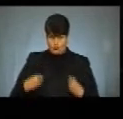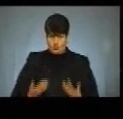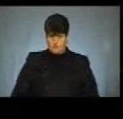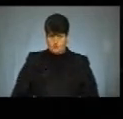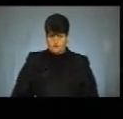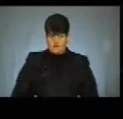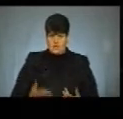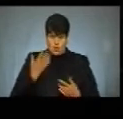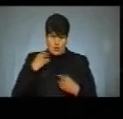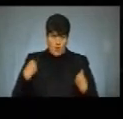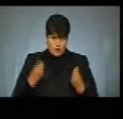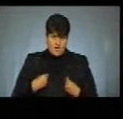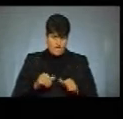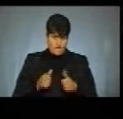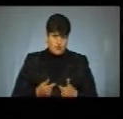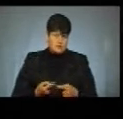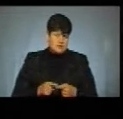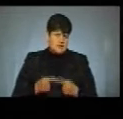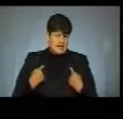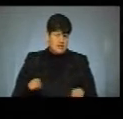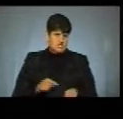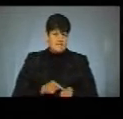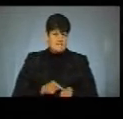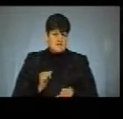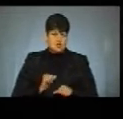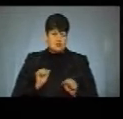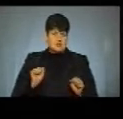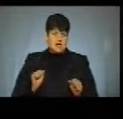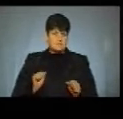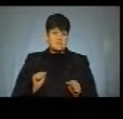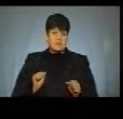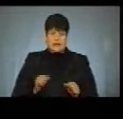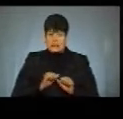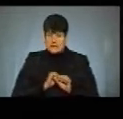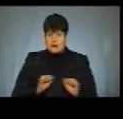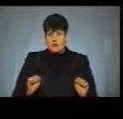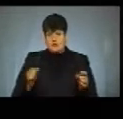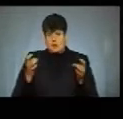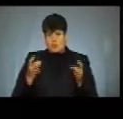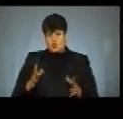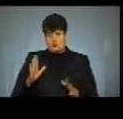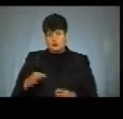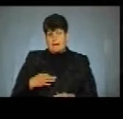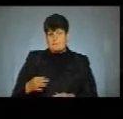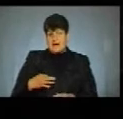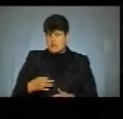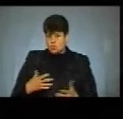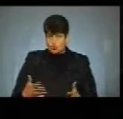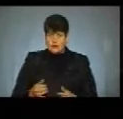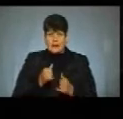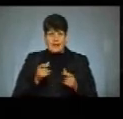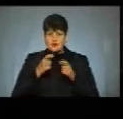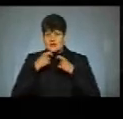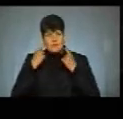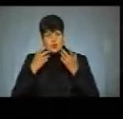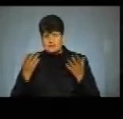як одягаєш військову форму, зовсім інші відчуття, і не можна вже просто бути байдужим, не можна вже просто там посміхатися